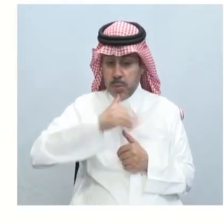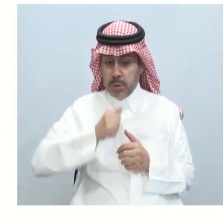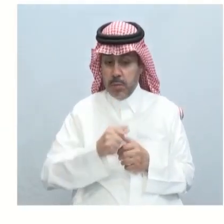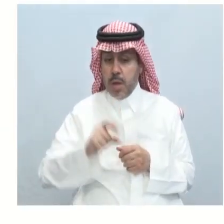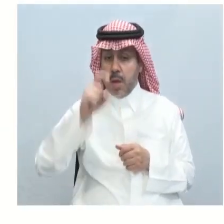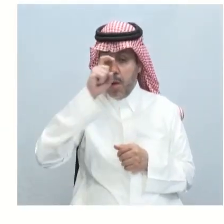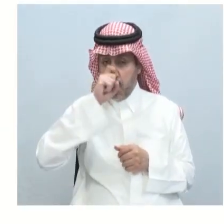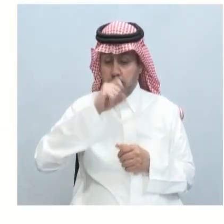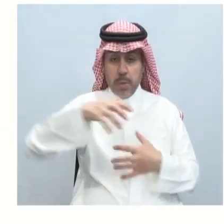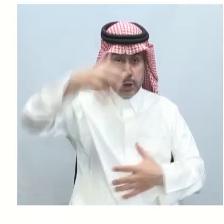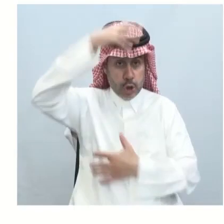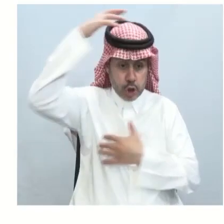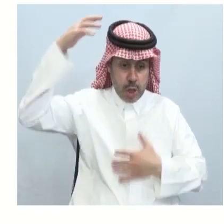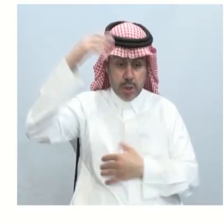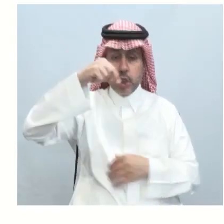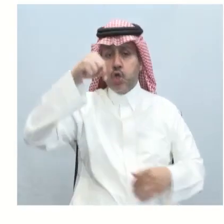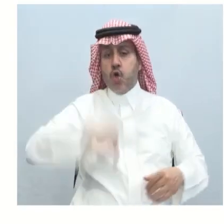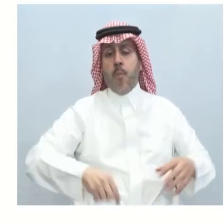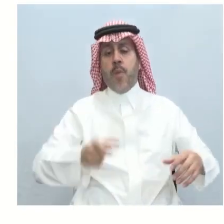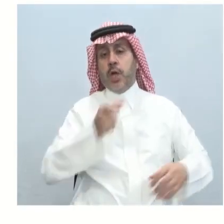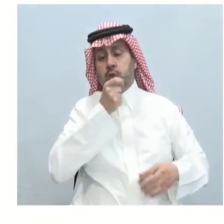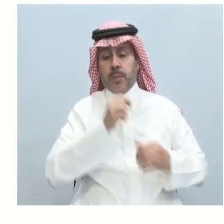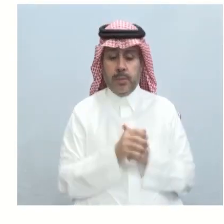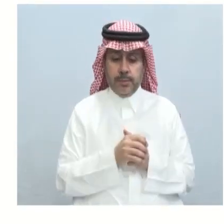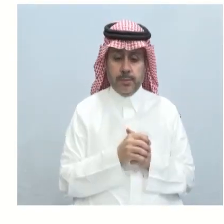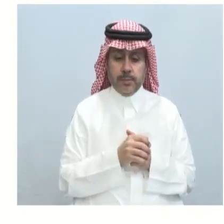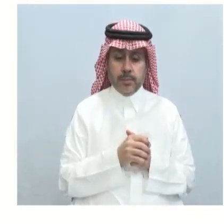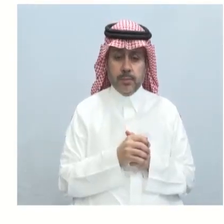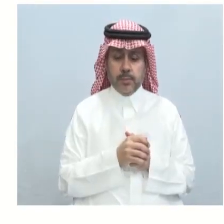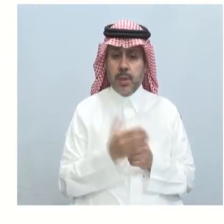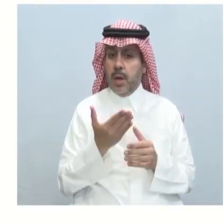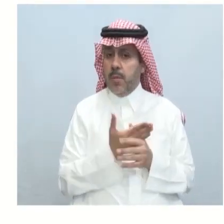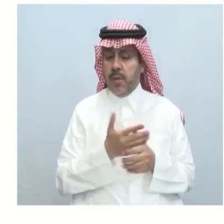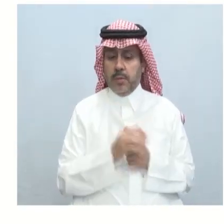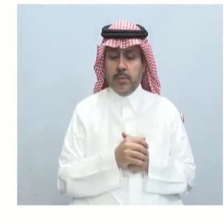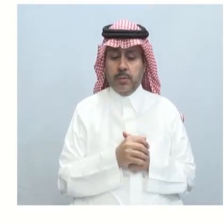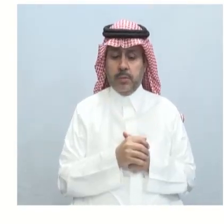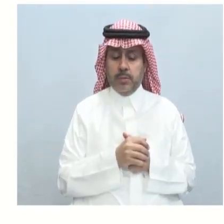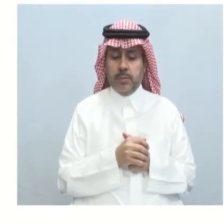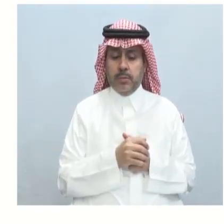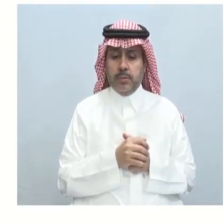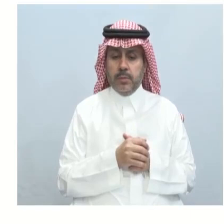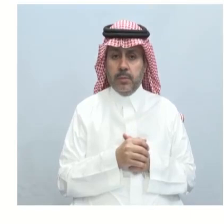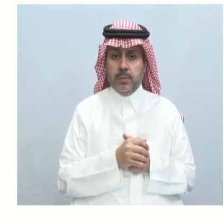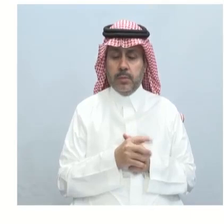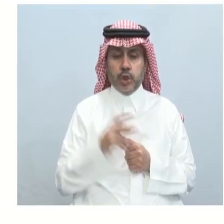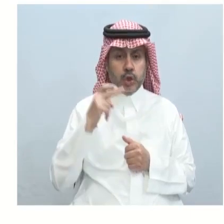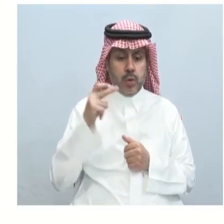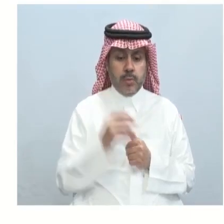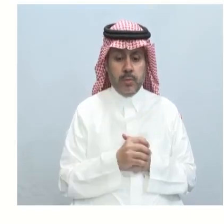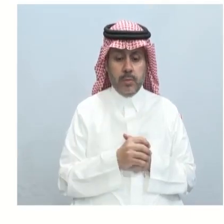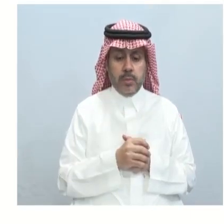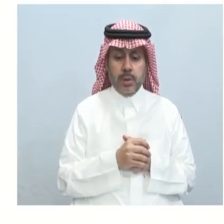وسلم يامر بالاغتسال يوم الجمعه لماذا يا ابنائي ها احسنتم